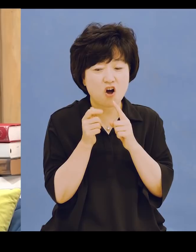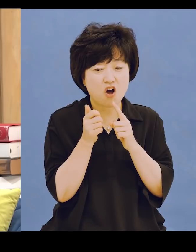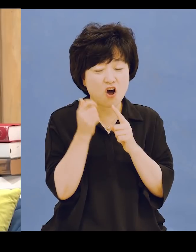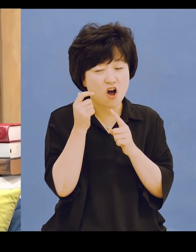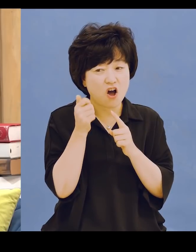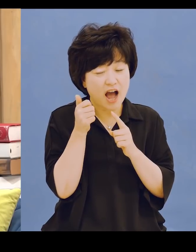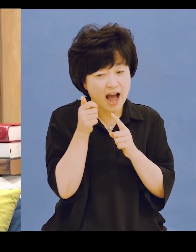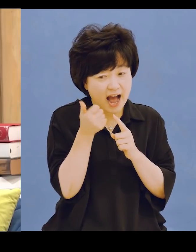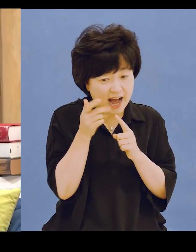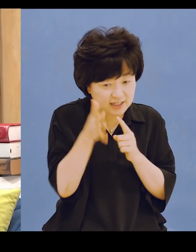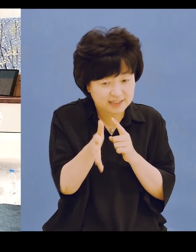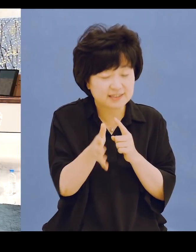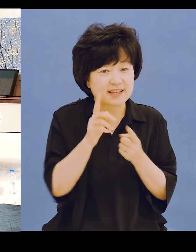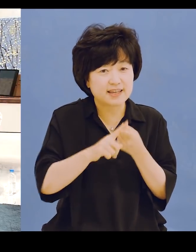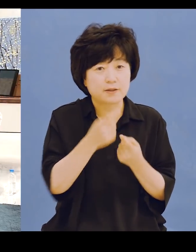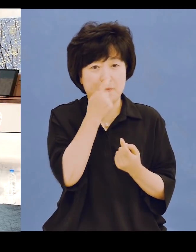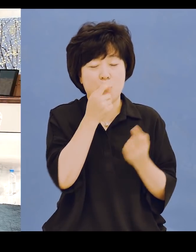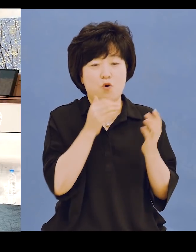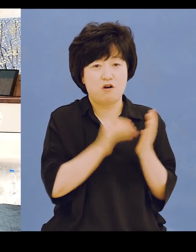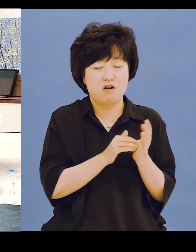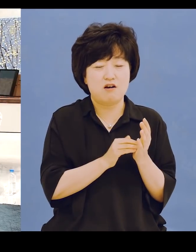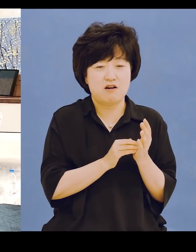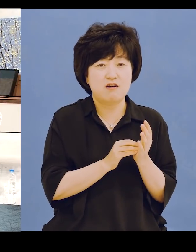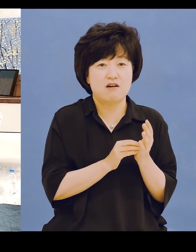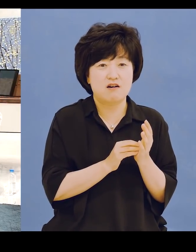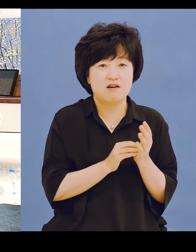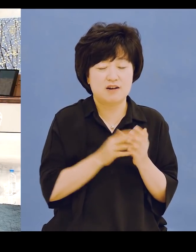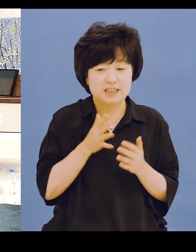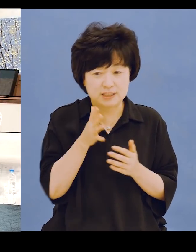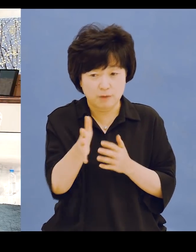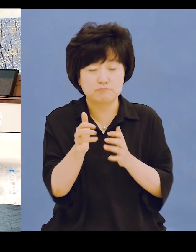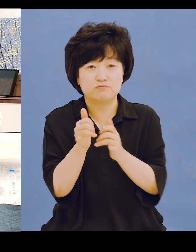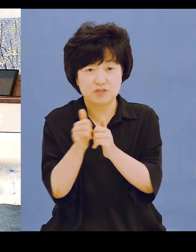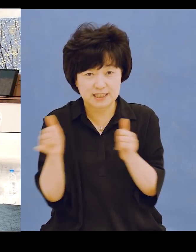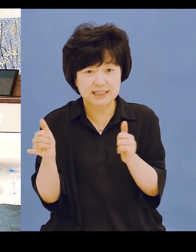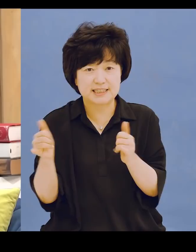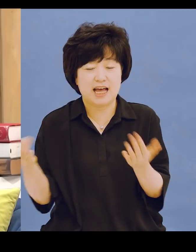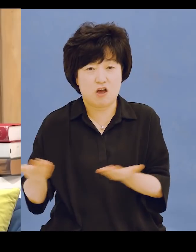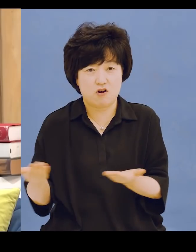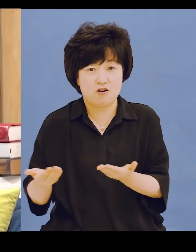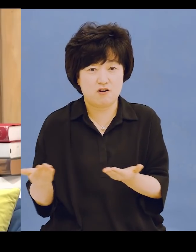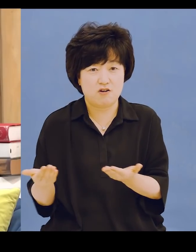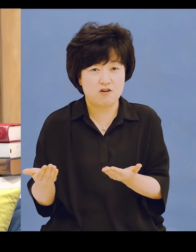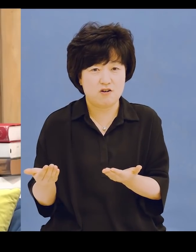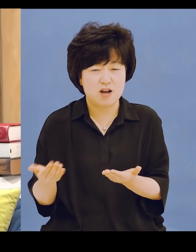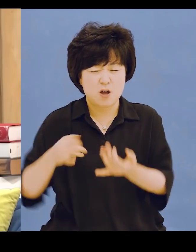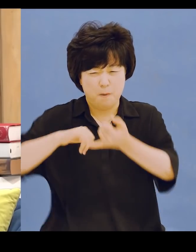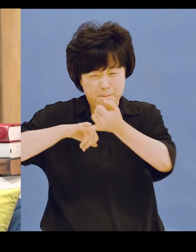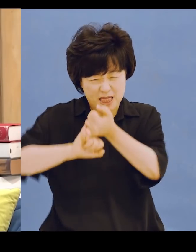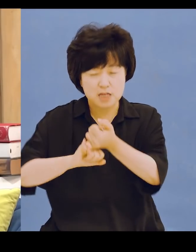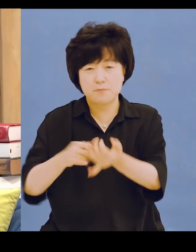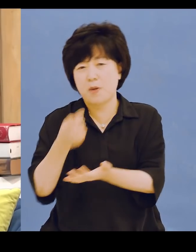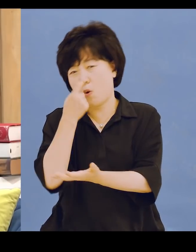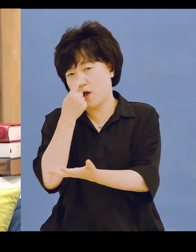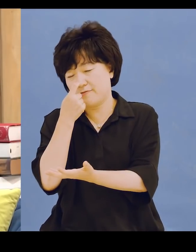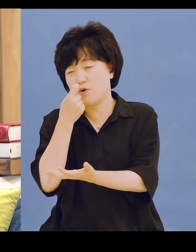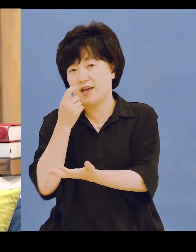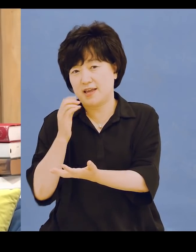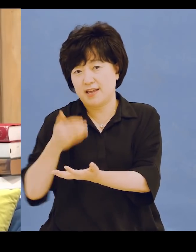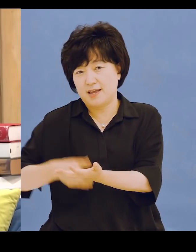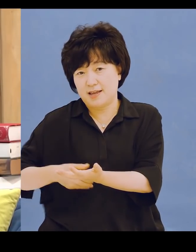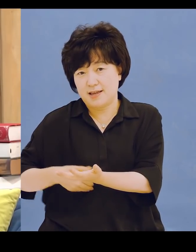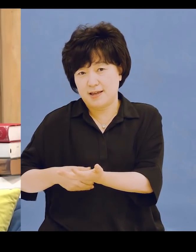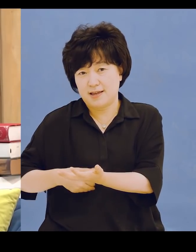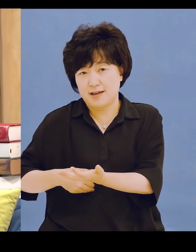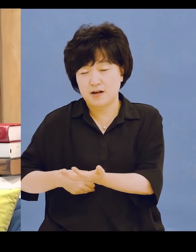네. 마스터 디그리를 해야 돼요. 네. 그러니까 전문인 사역이라고도 보통 네. 부르지만 그거는 아주 필수 코스입니다. 네, 네. 그걸